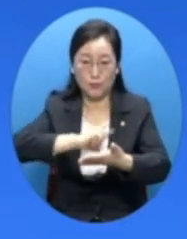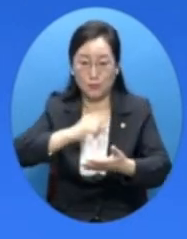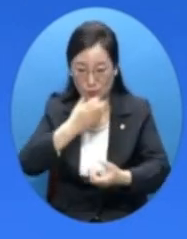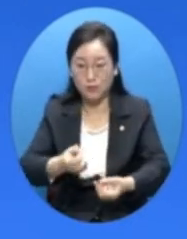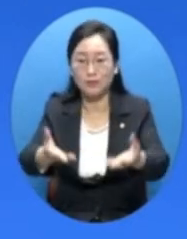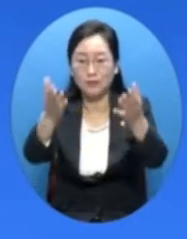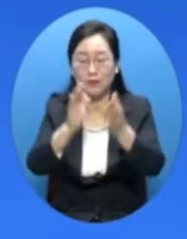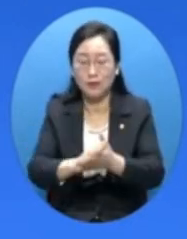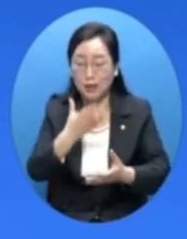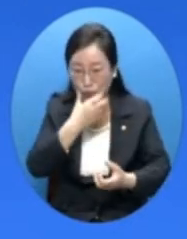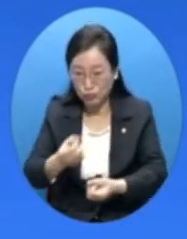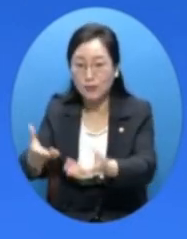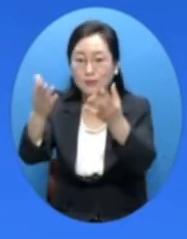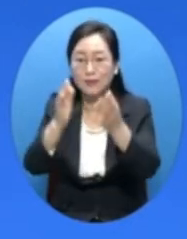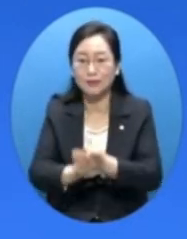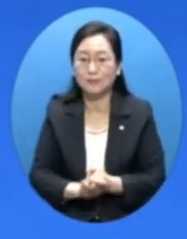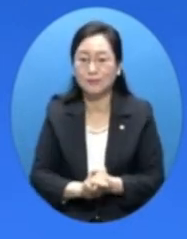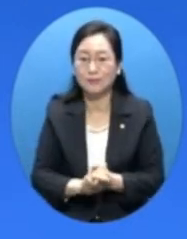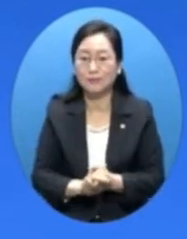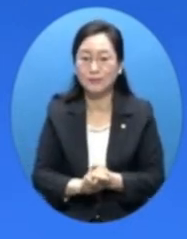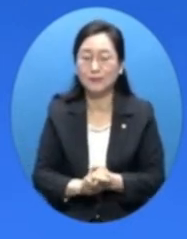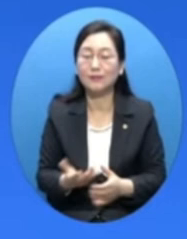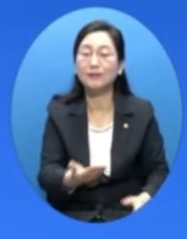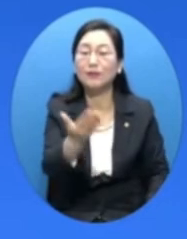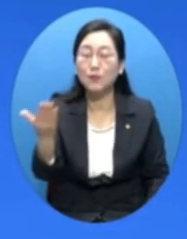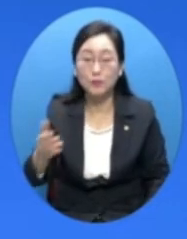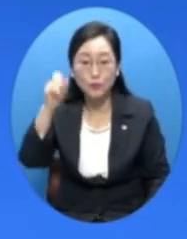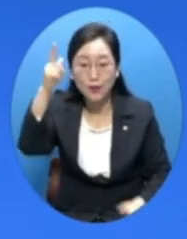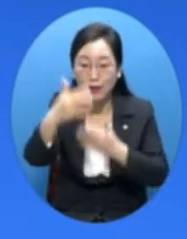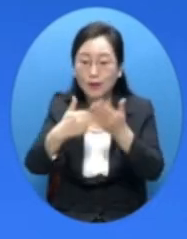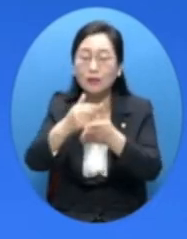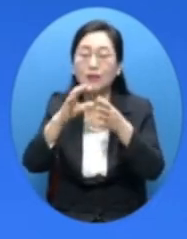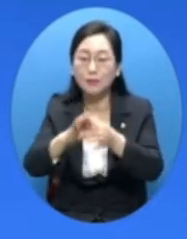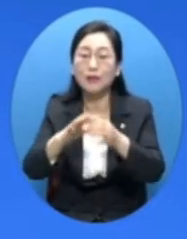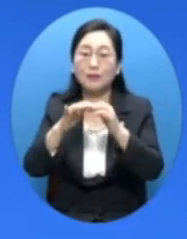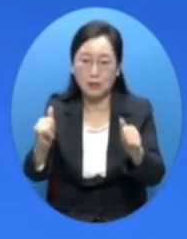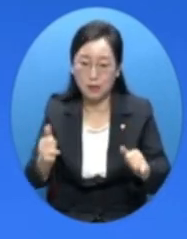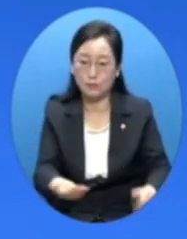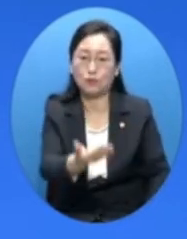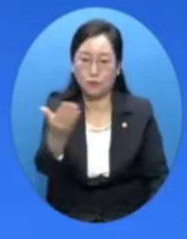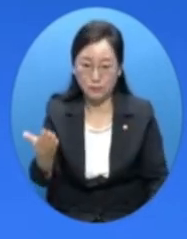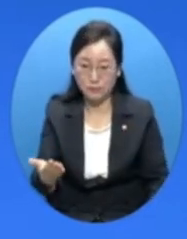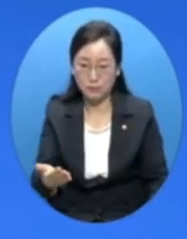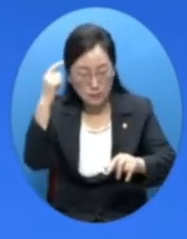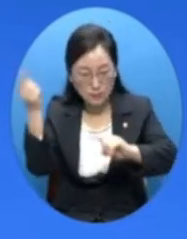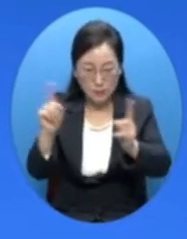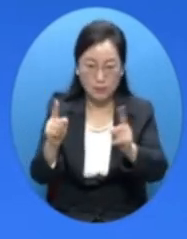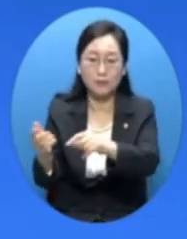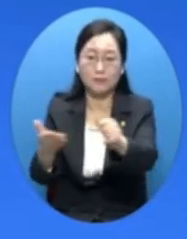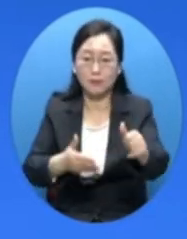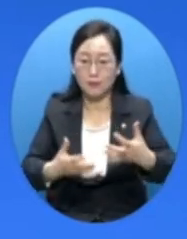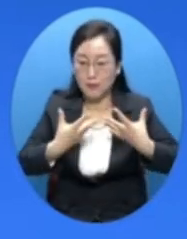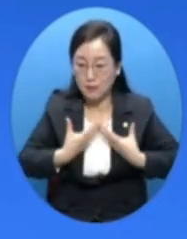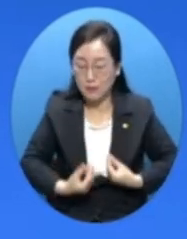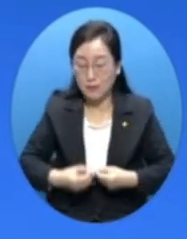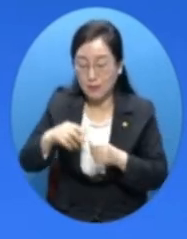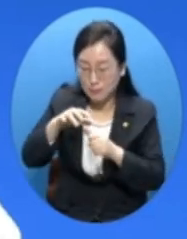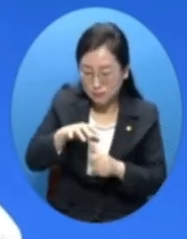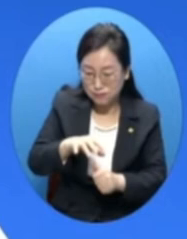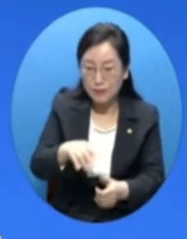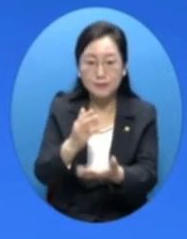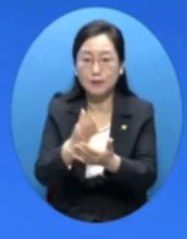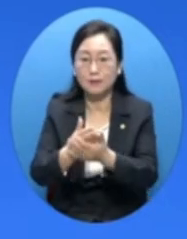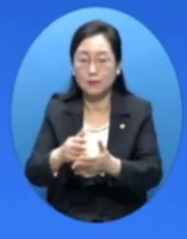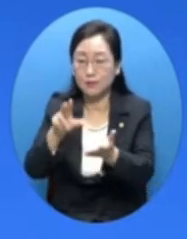축원합니다. 축원합니다. 여러분, 위대한 하나님의 사람입니다. 이제 일어나야 됩니다. 이제는 더 이상 절망에 주저앉아 있지 말고,